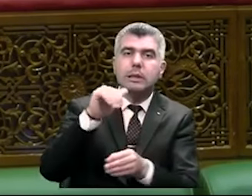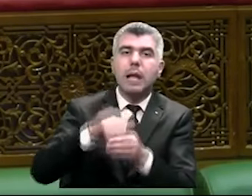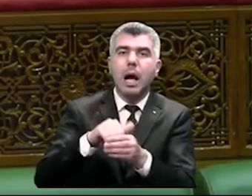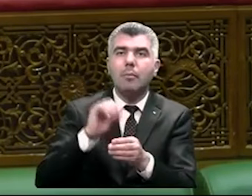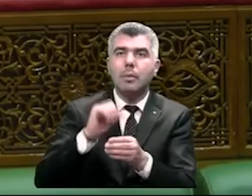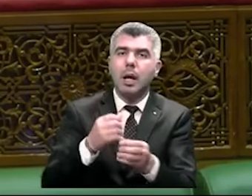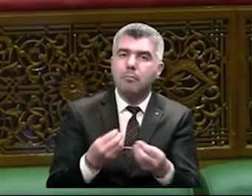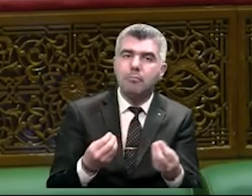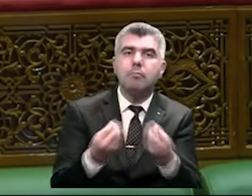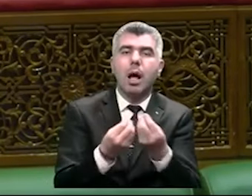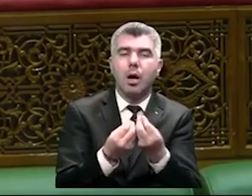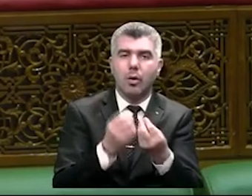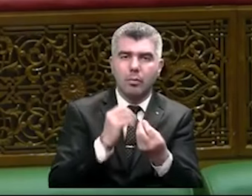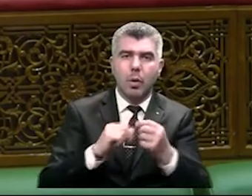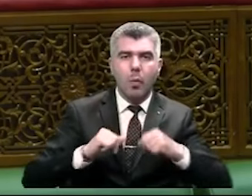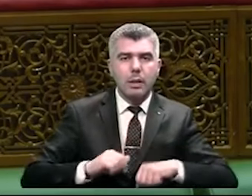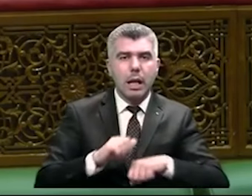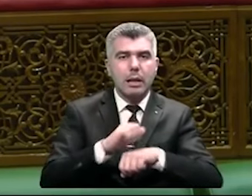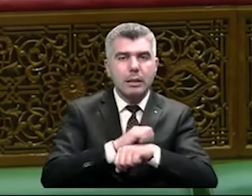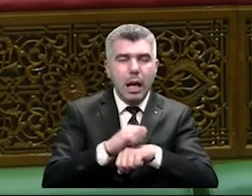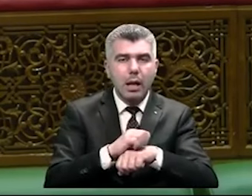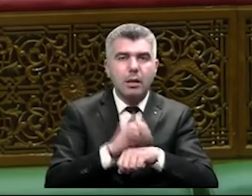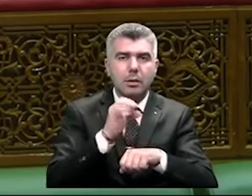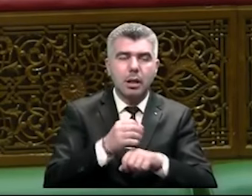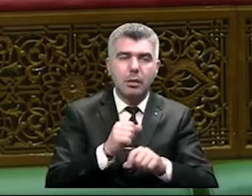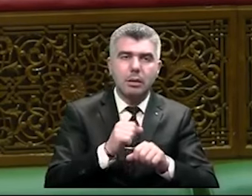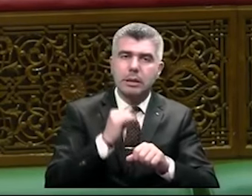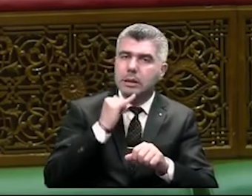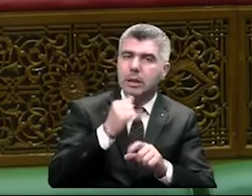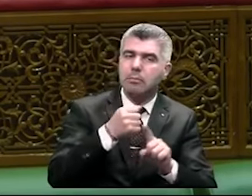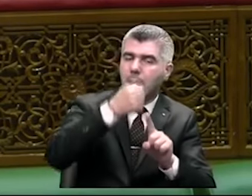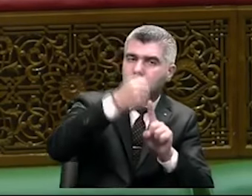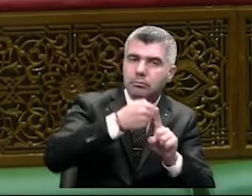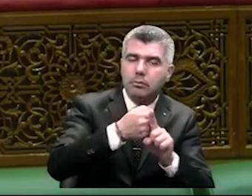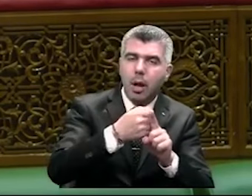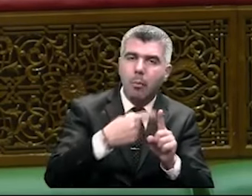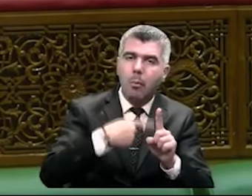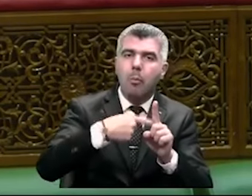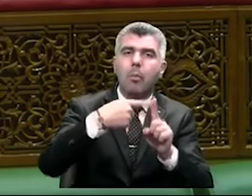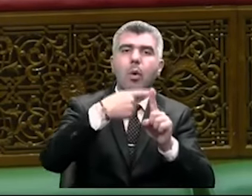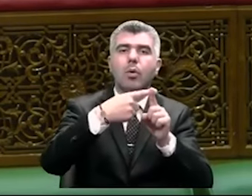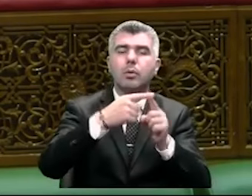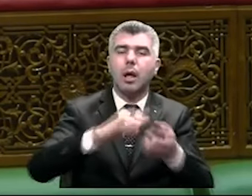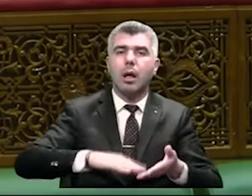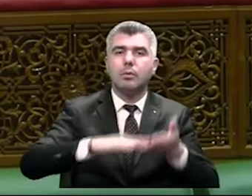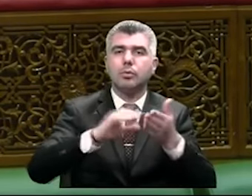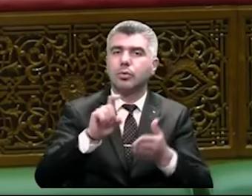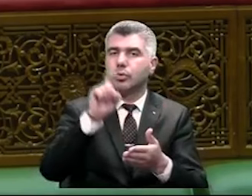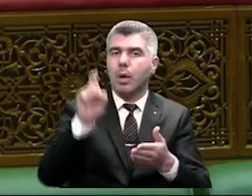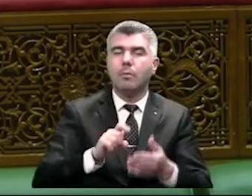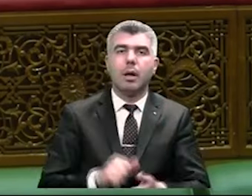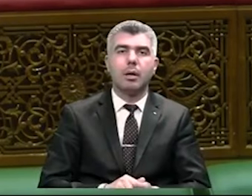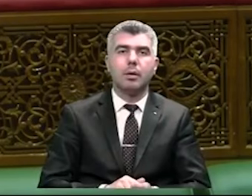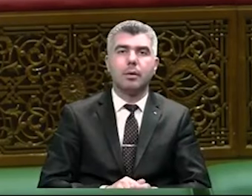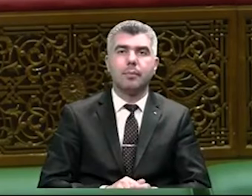بمعيه السلطات المحليه والاقليميه والذين يناضلون من اجل تجويد وتحسين الخدمات بهذه الجماعات لذلك